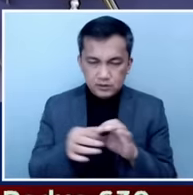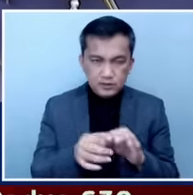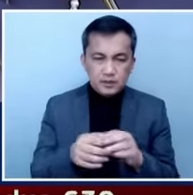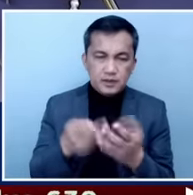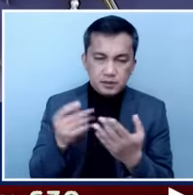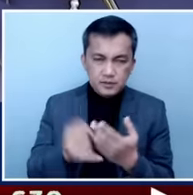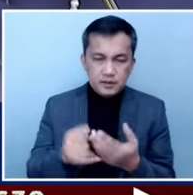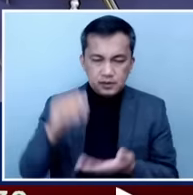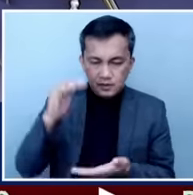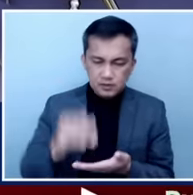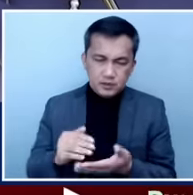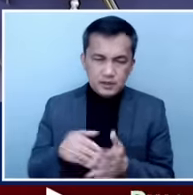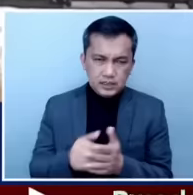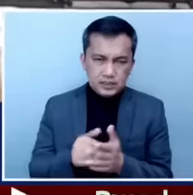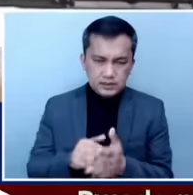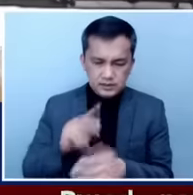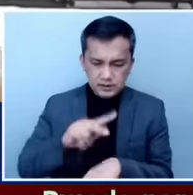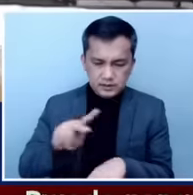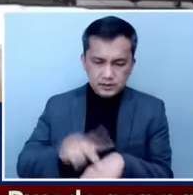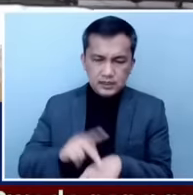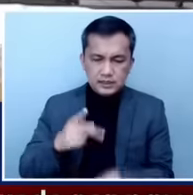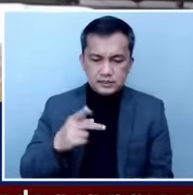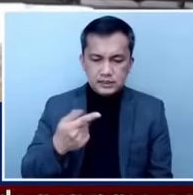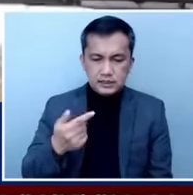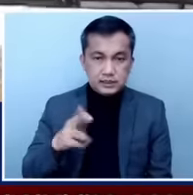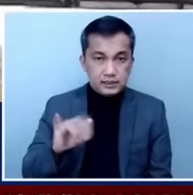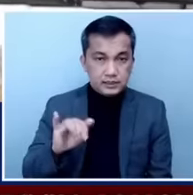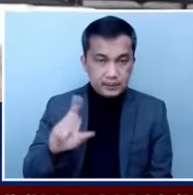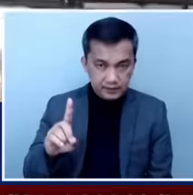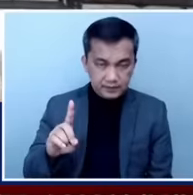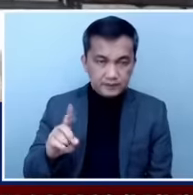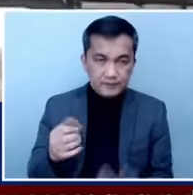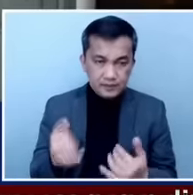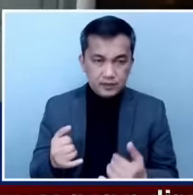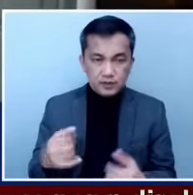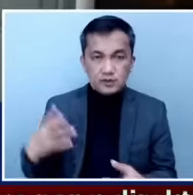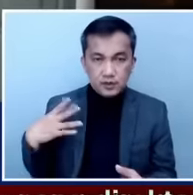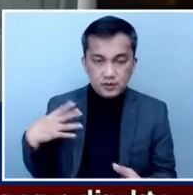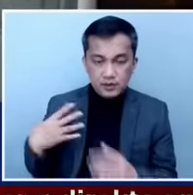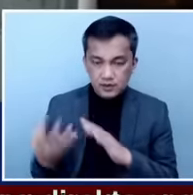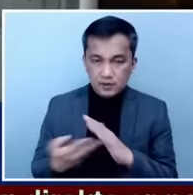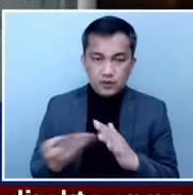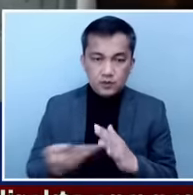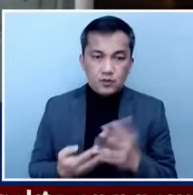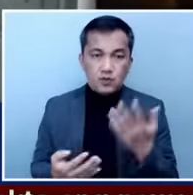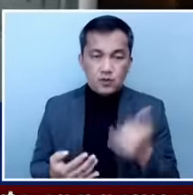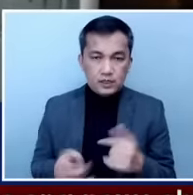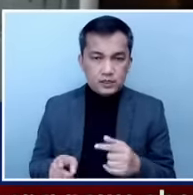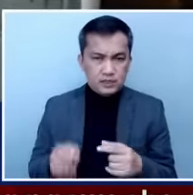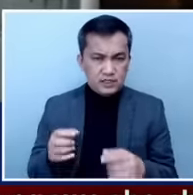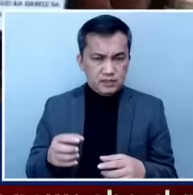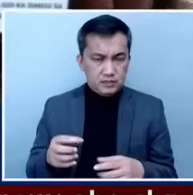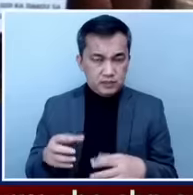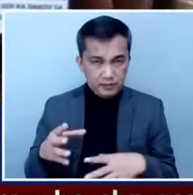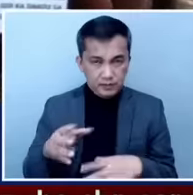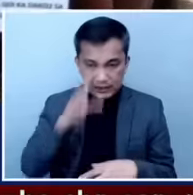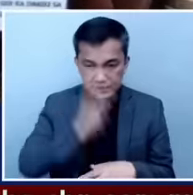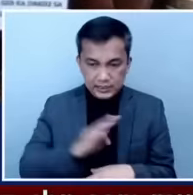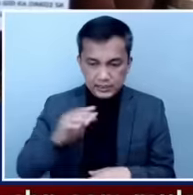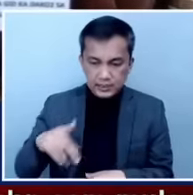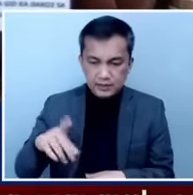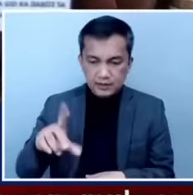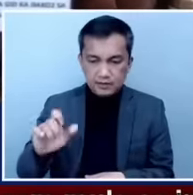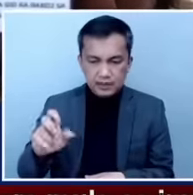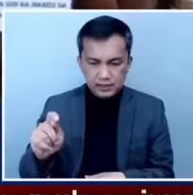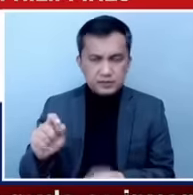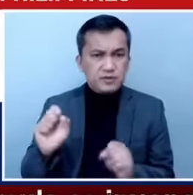kahinaan ng Panay subgrid. Pero sa ngayon, abang-abang lang ang mga consumer dahil kapag may pumaliang planta, pwedeng